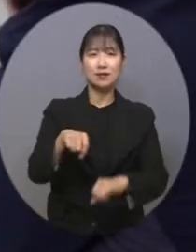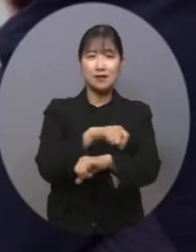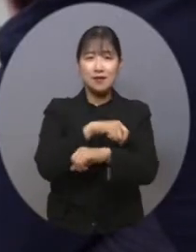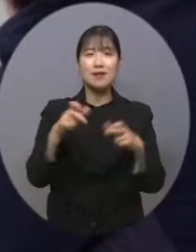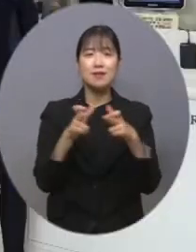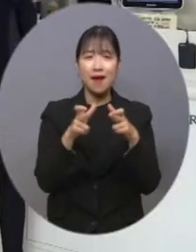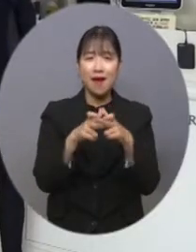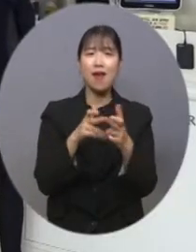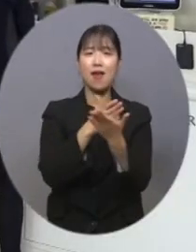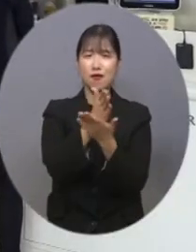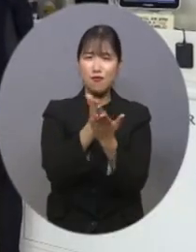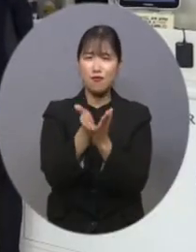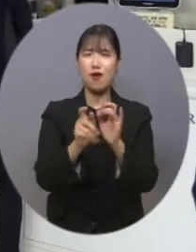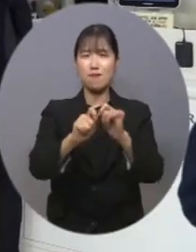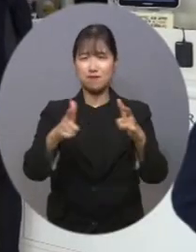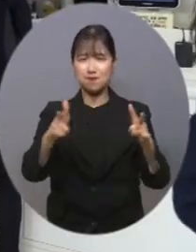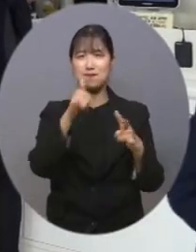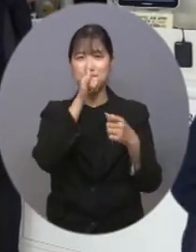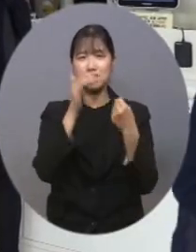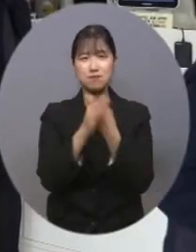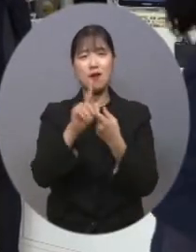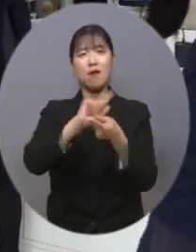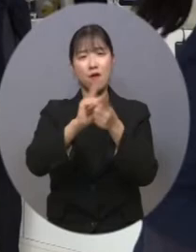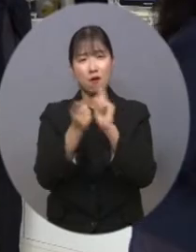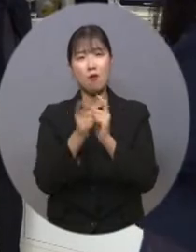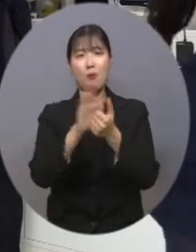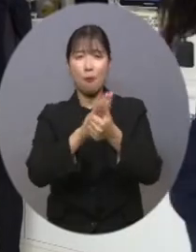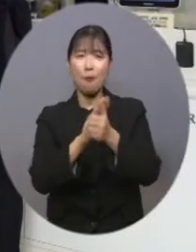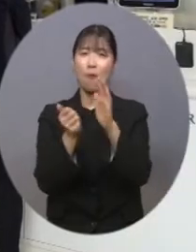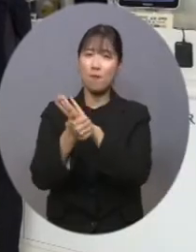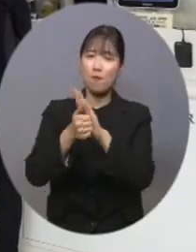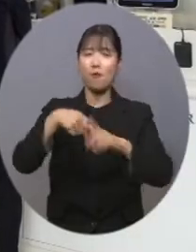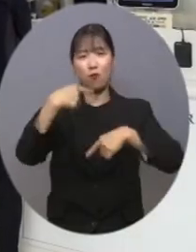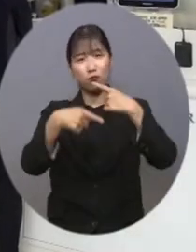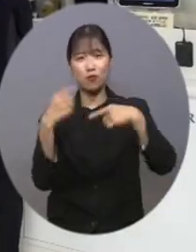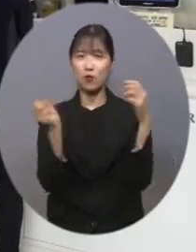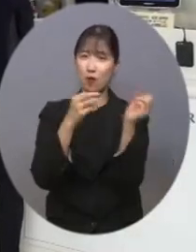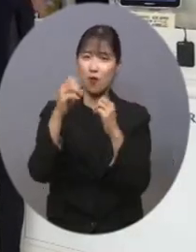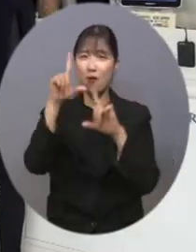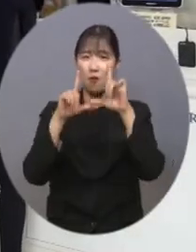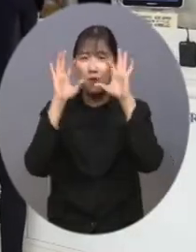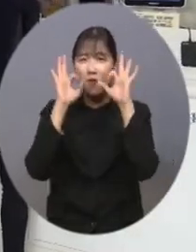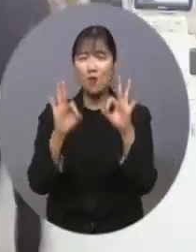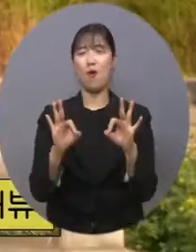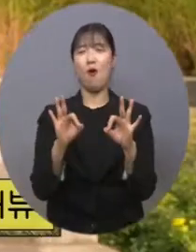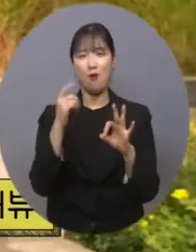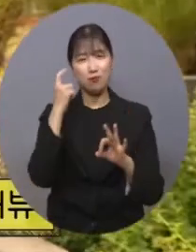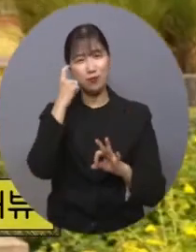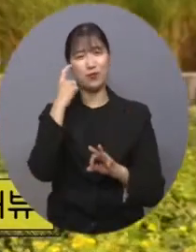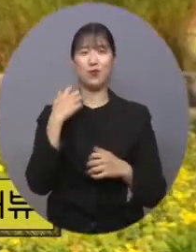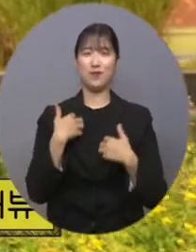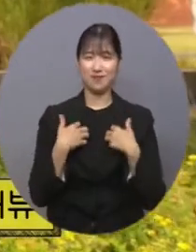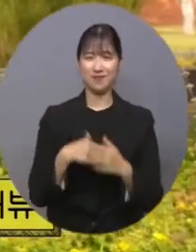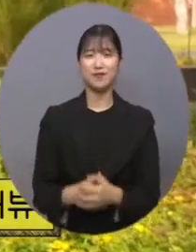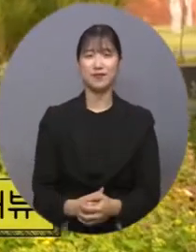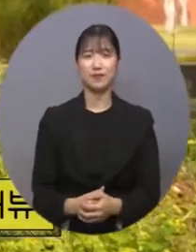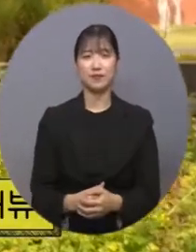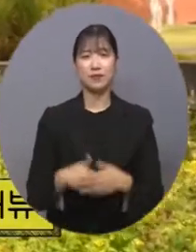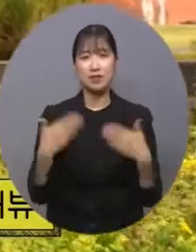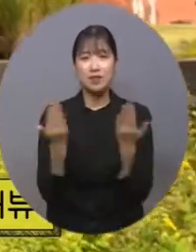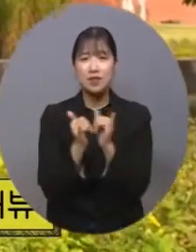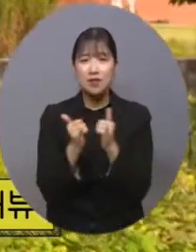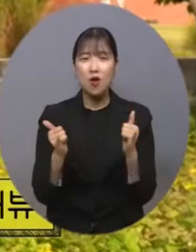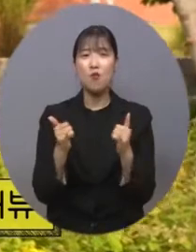장애 유형이 다른 사원분들이 서로 배려하며 수화로 대화하는 모습이 인상적이었습니다. 지금